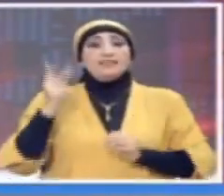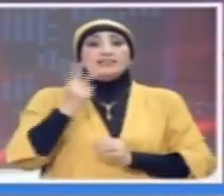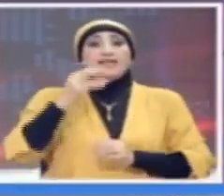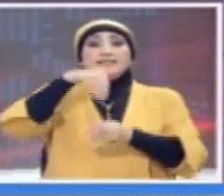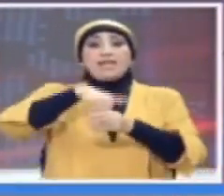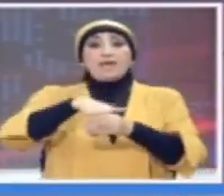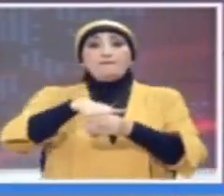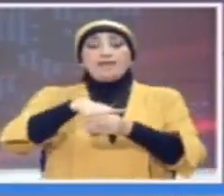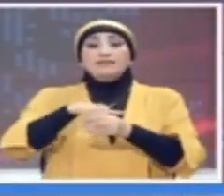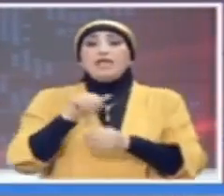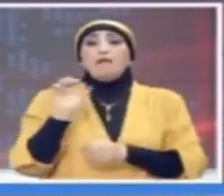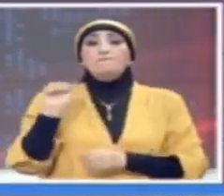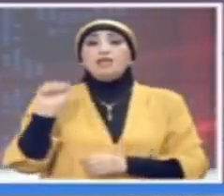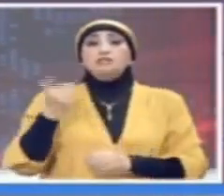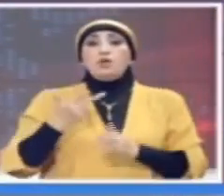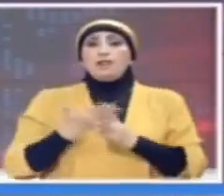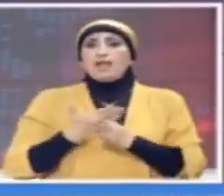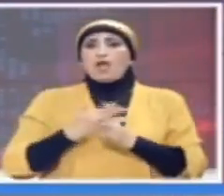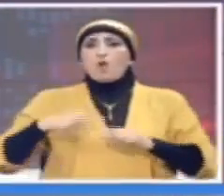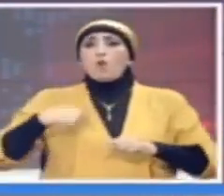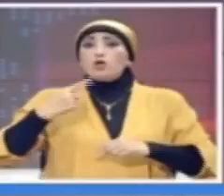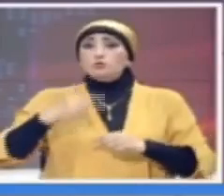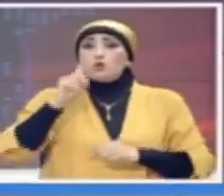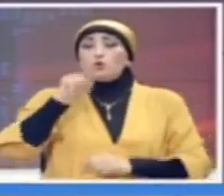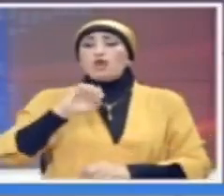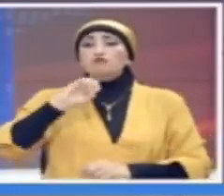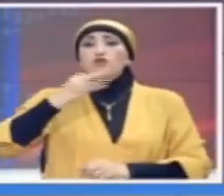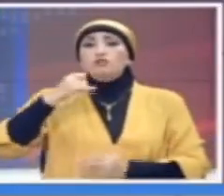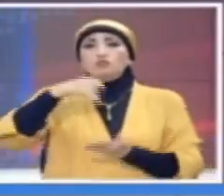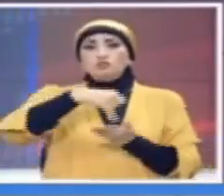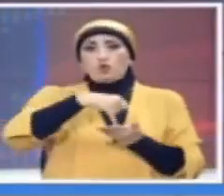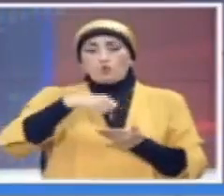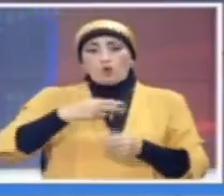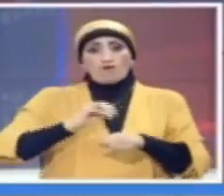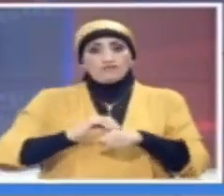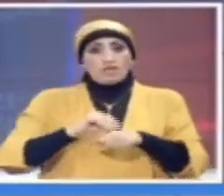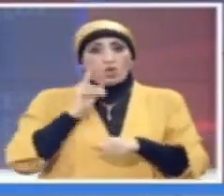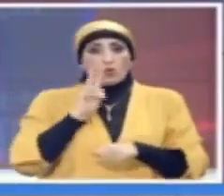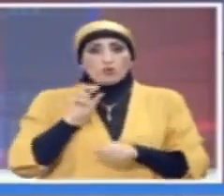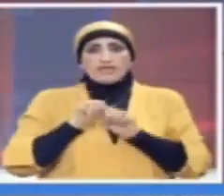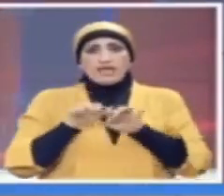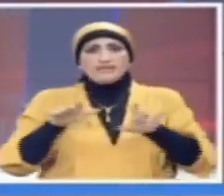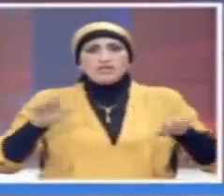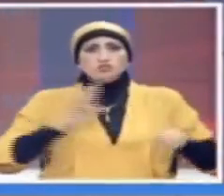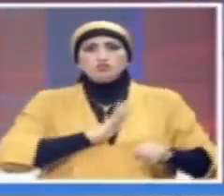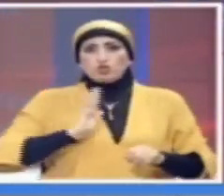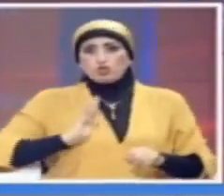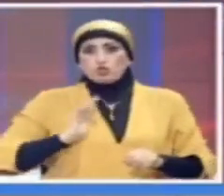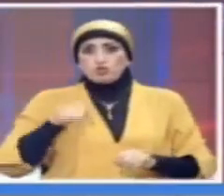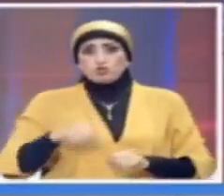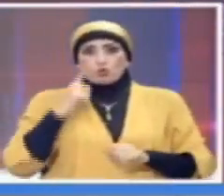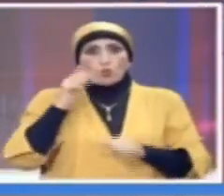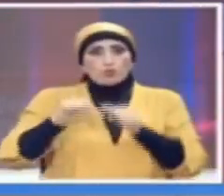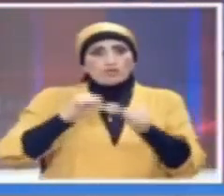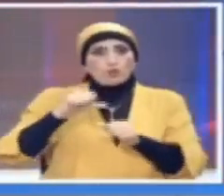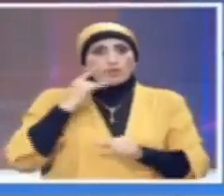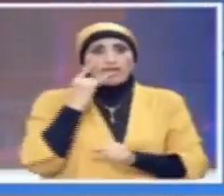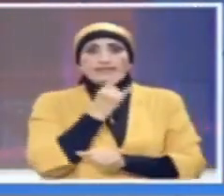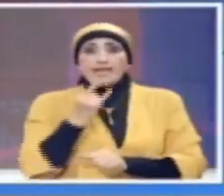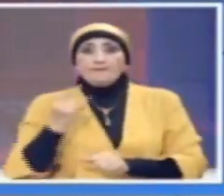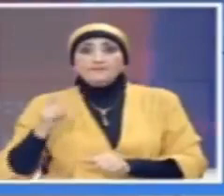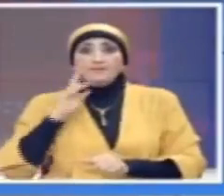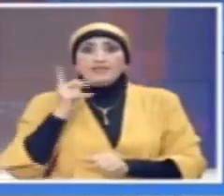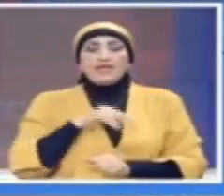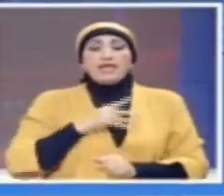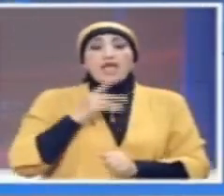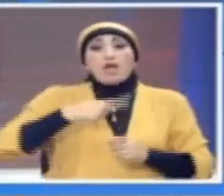من انتخابات مجلس النواب التي تجرى في 13 محافظة، وذلك من خلال نشر القوات وتسيير